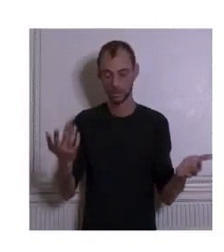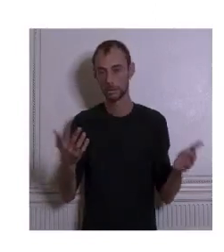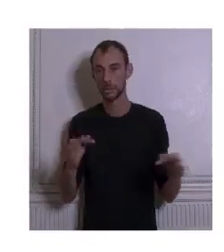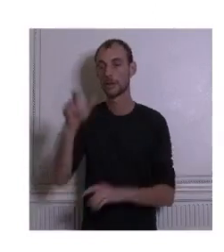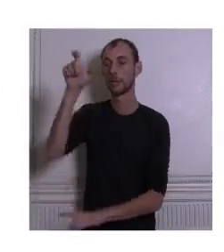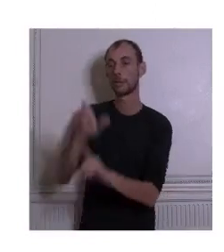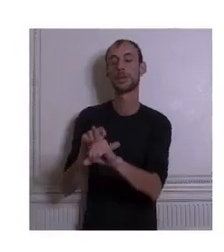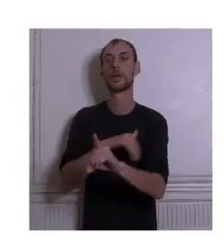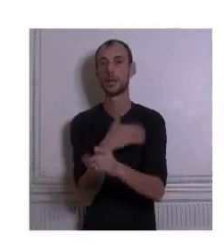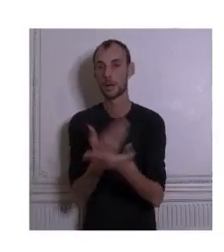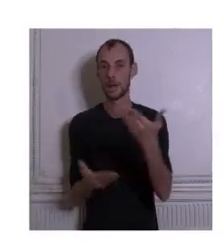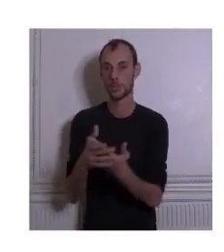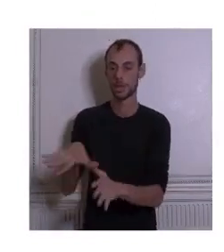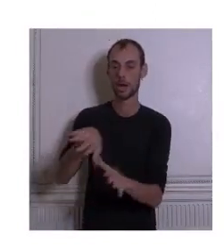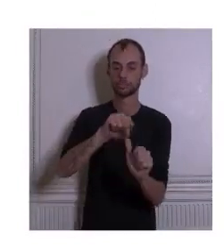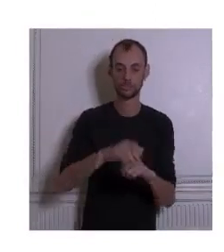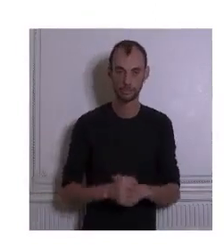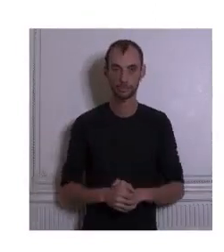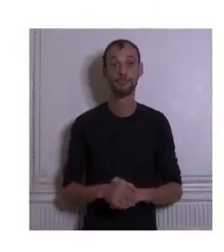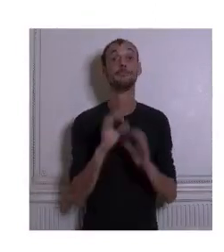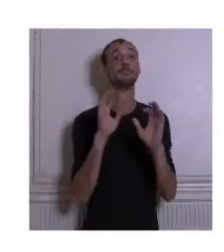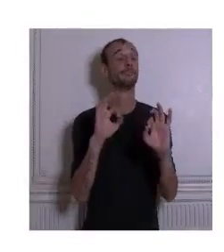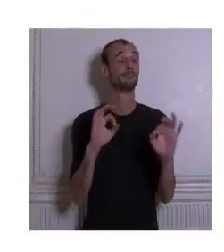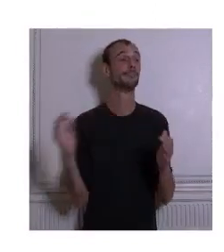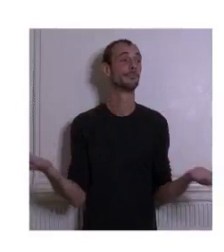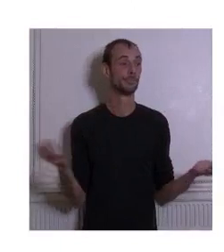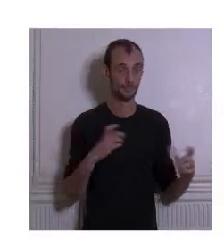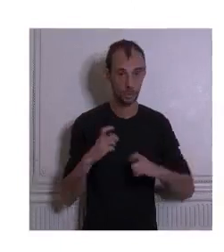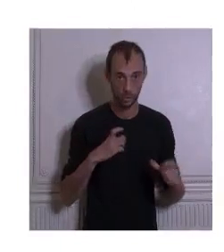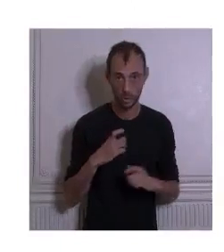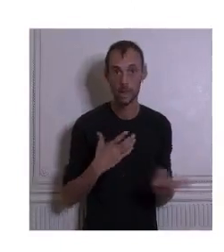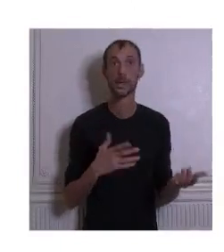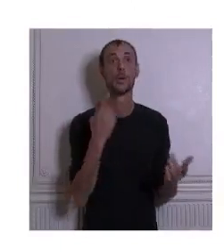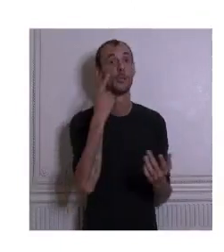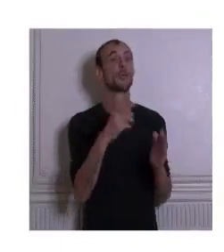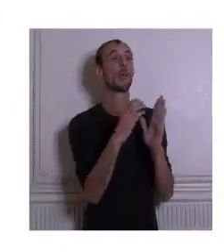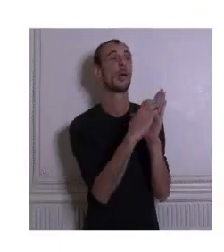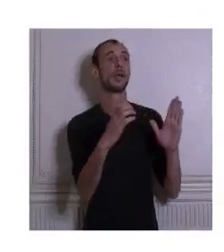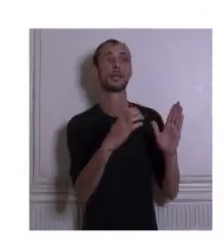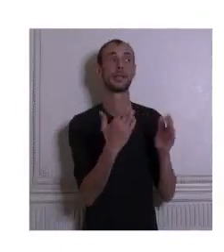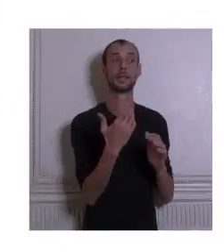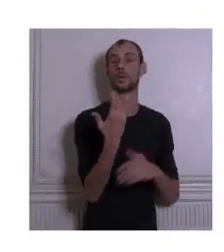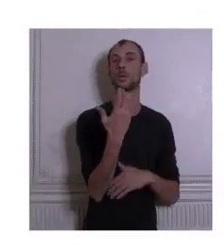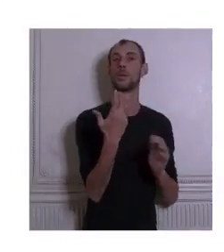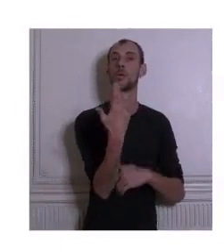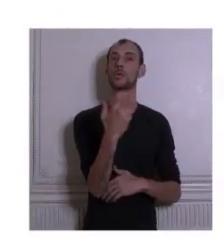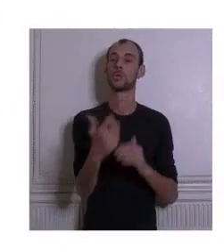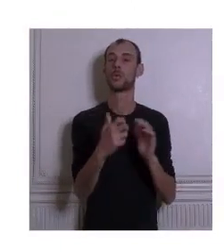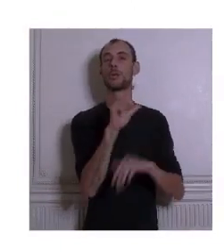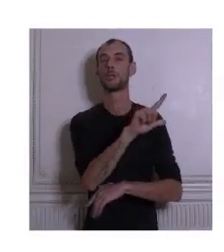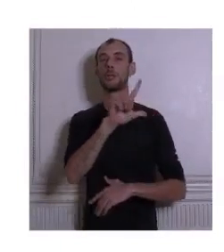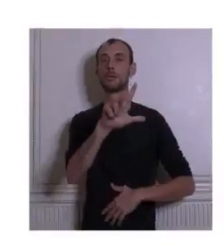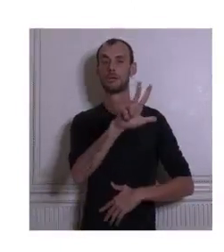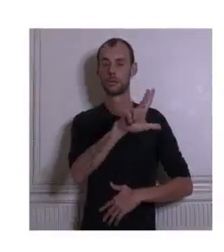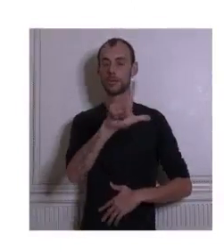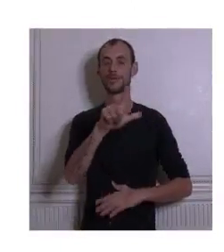Délibération numéro 12. Rapporteur Monsieur Bénard, adjoint délégué à la culture. Convention de partenaire entre